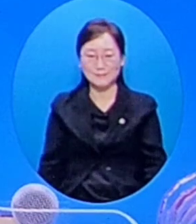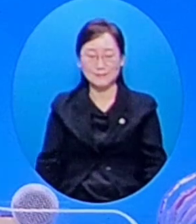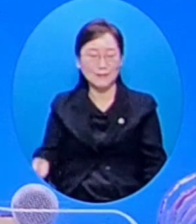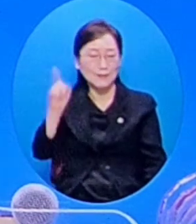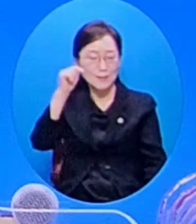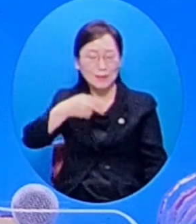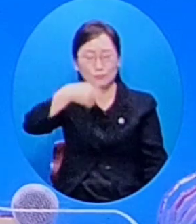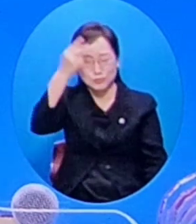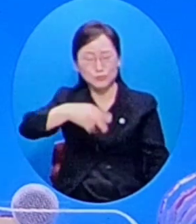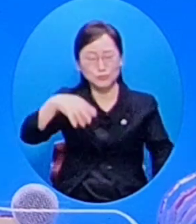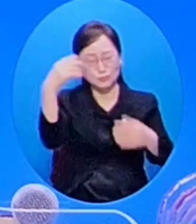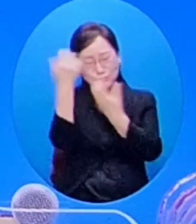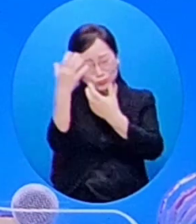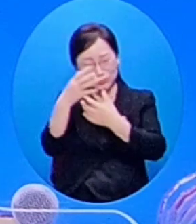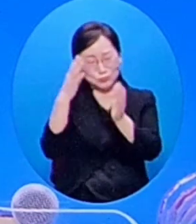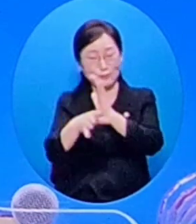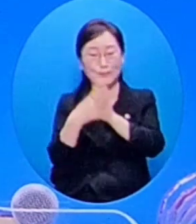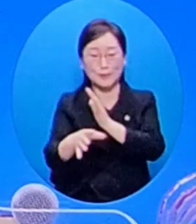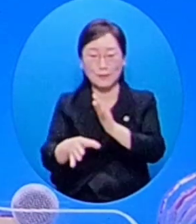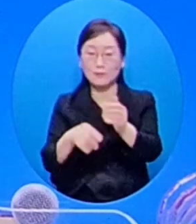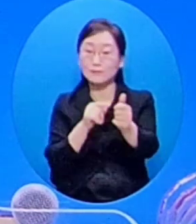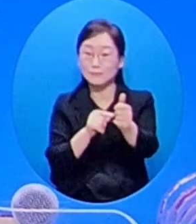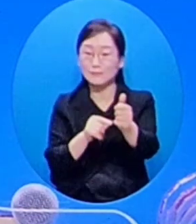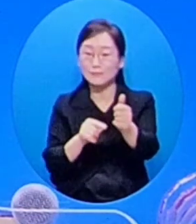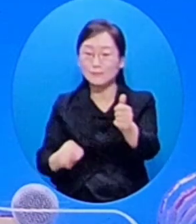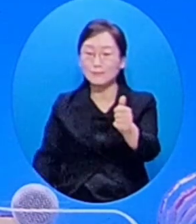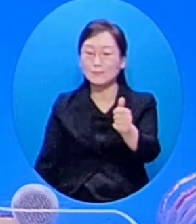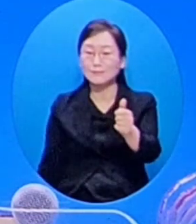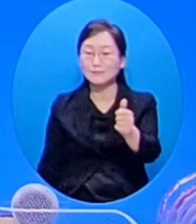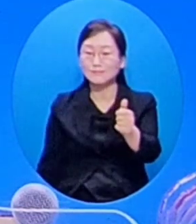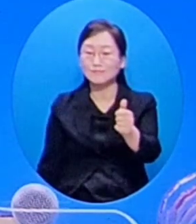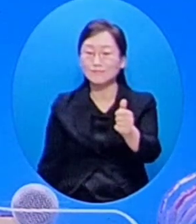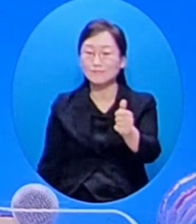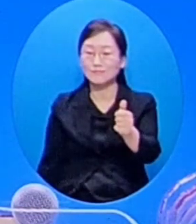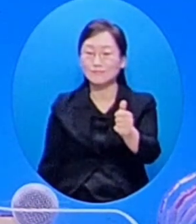매일같이 술 먹고 방탕한 삶을 살던 그가